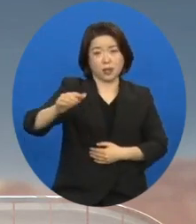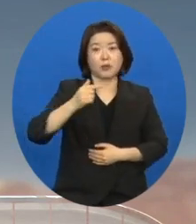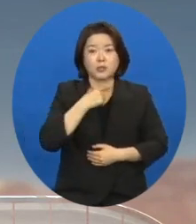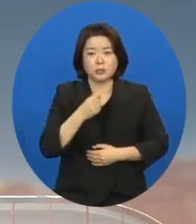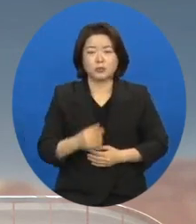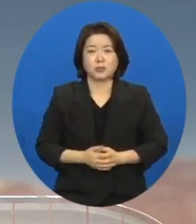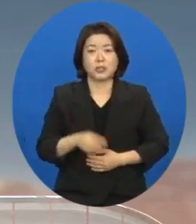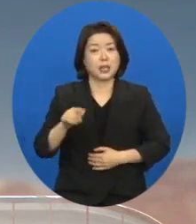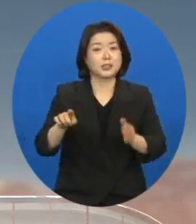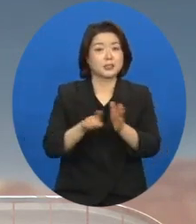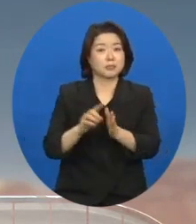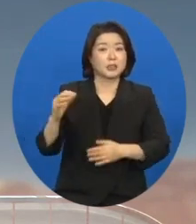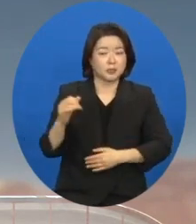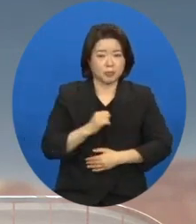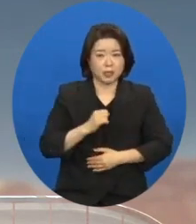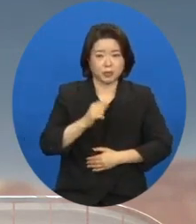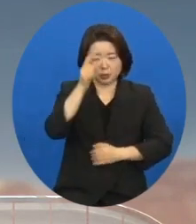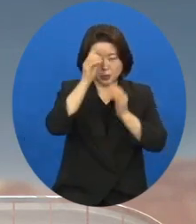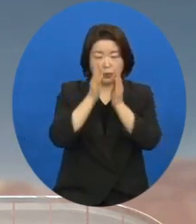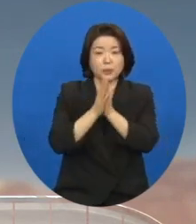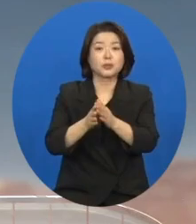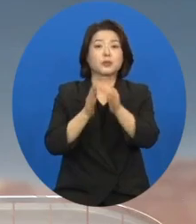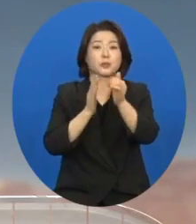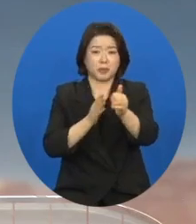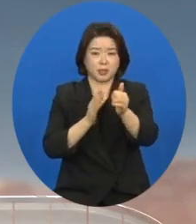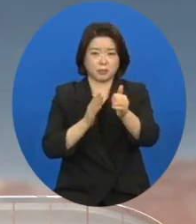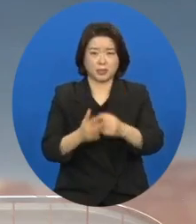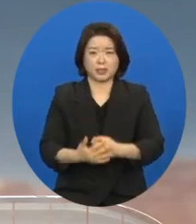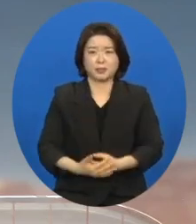우리 그 믿음으로 이 시간 함께 기도하면서 통성으로 기도하도록 하겠습니다.